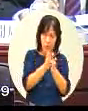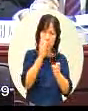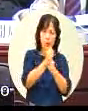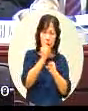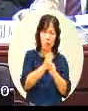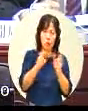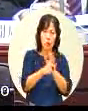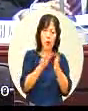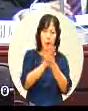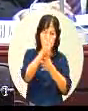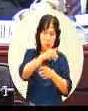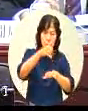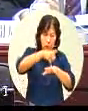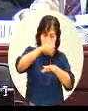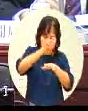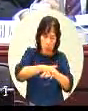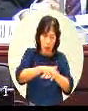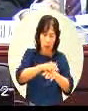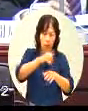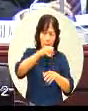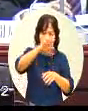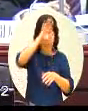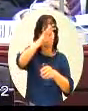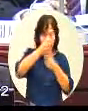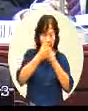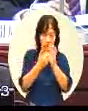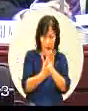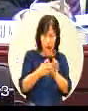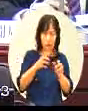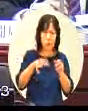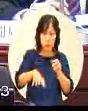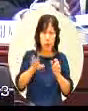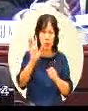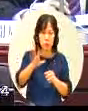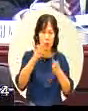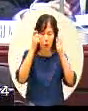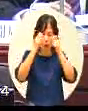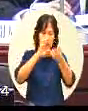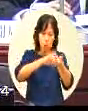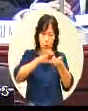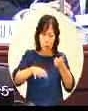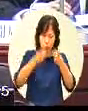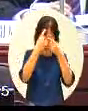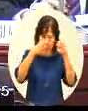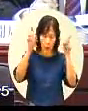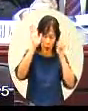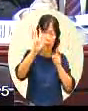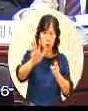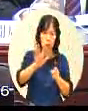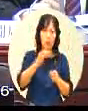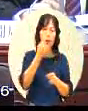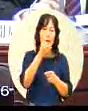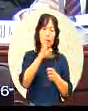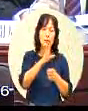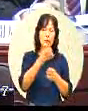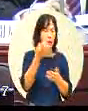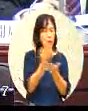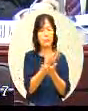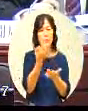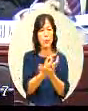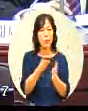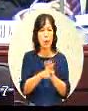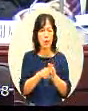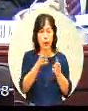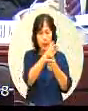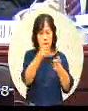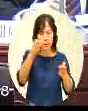们能够有登革热的防治中心，现在高雄医学大学有，但是我想整个能量还不足。谢谢